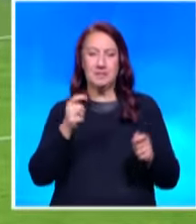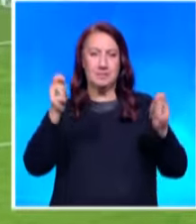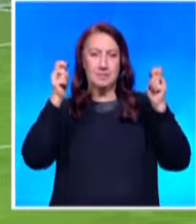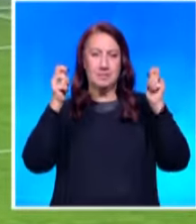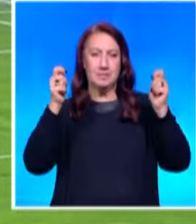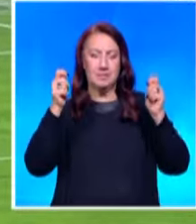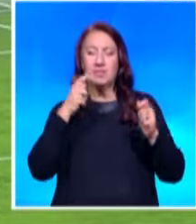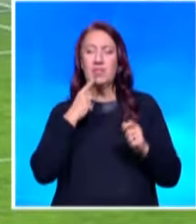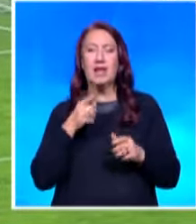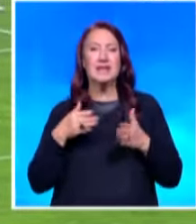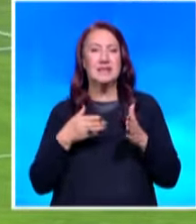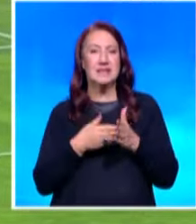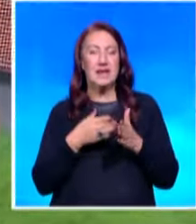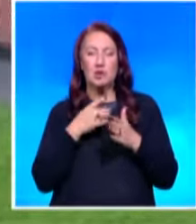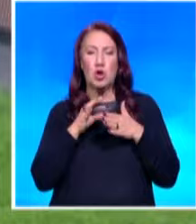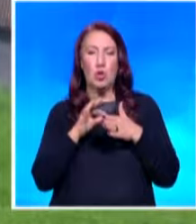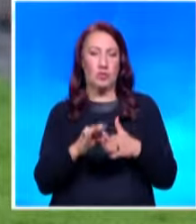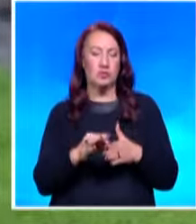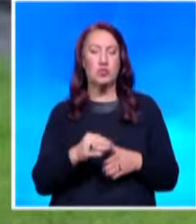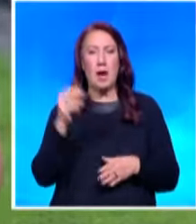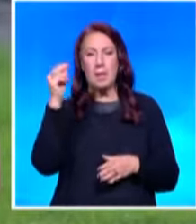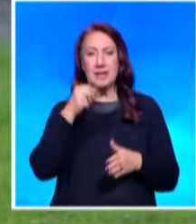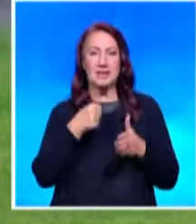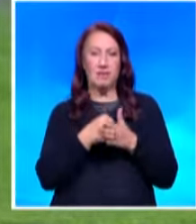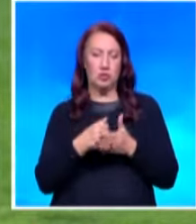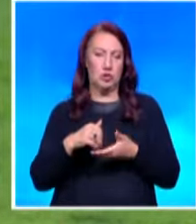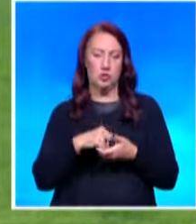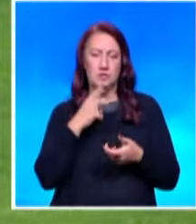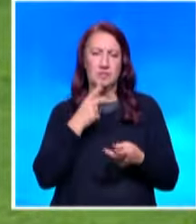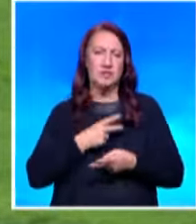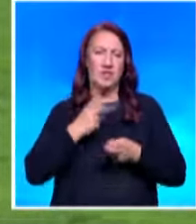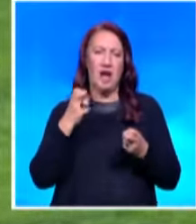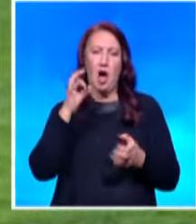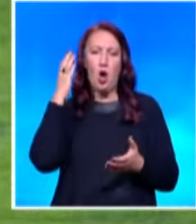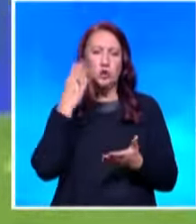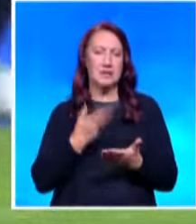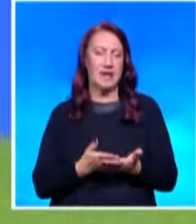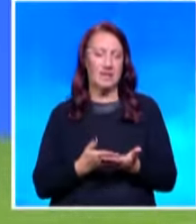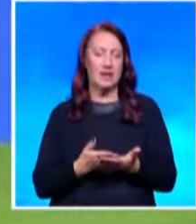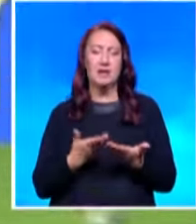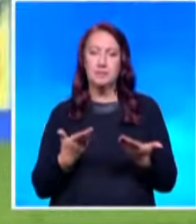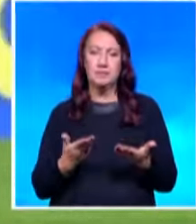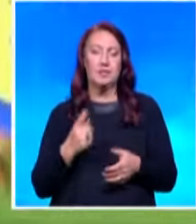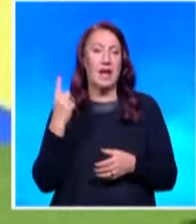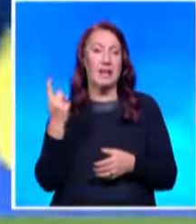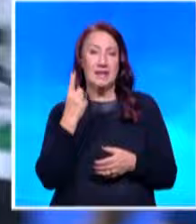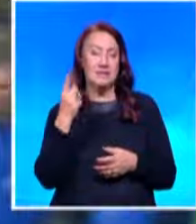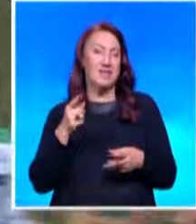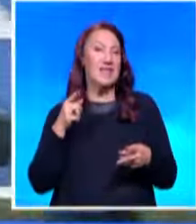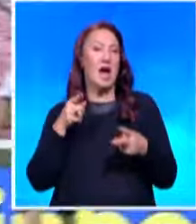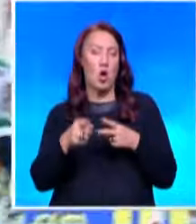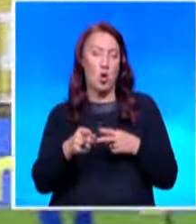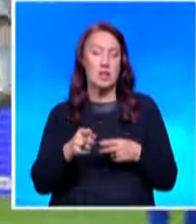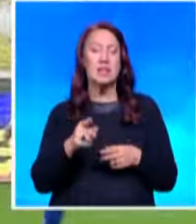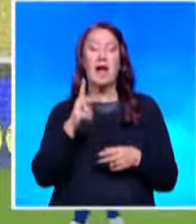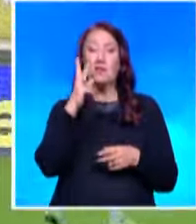БФС и по подобие на другите агитки този кръг скандираха оставка в 18-та минута. Единственото попадение падна в началото на второто